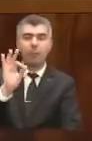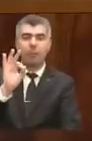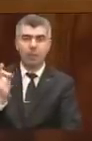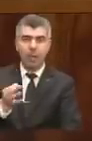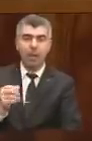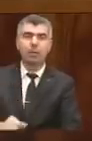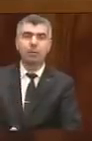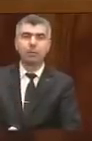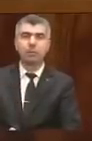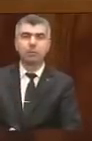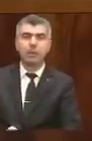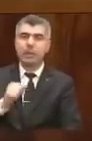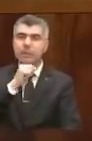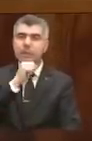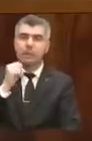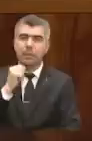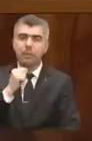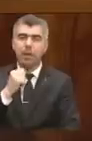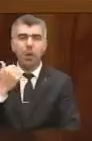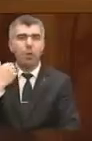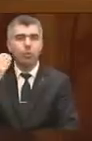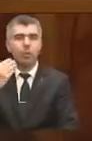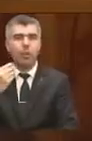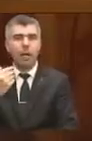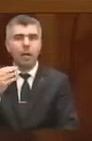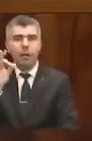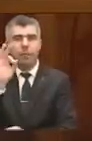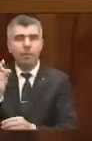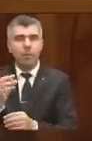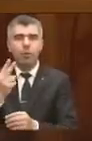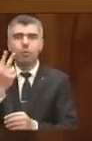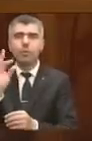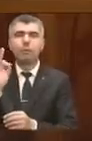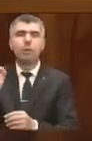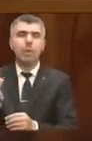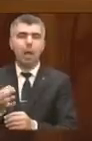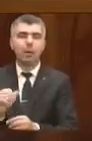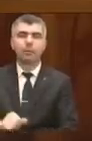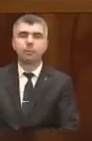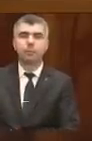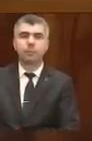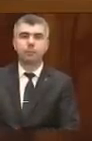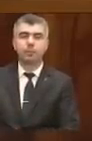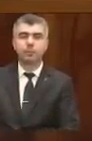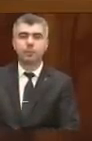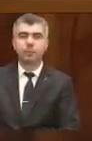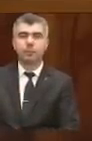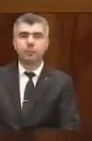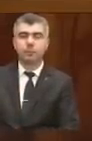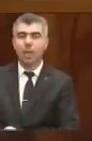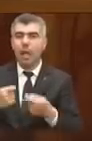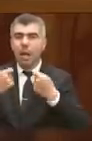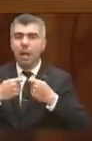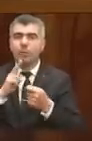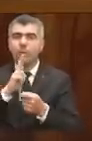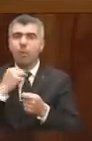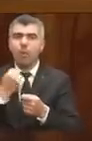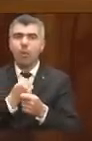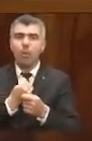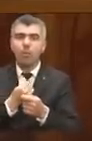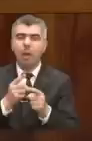ما ندويش على الزيت الحشومه نقول النسبه ما وصلتش في المئه سيد رئيس الحكومه نتوما تكلموا